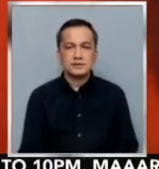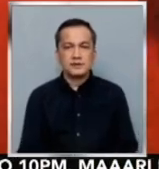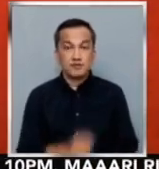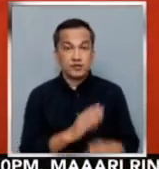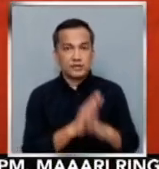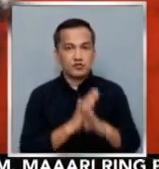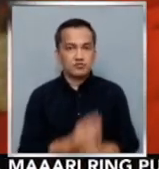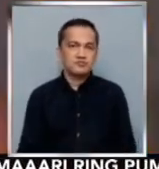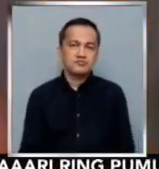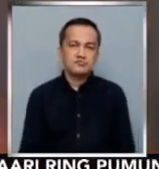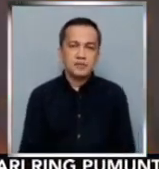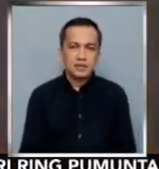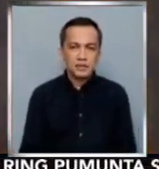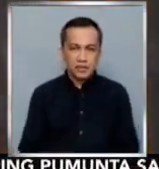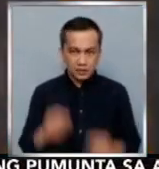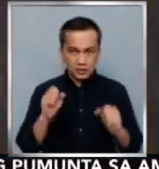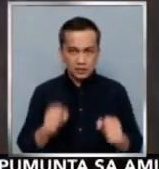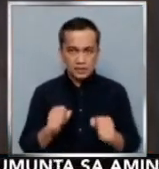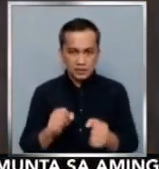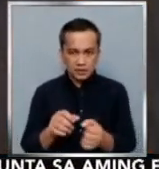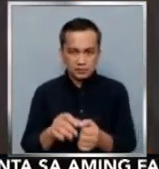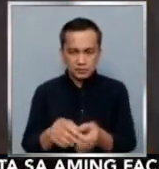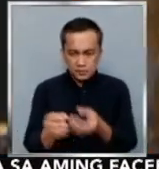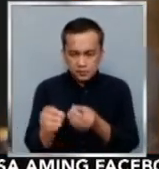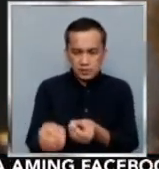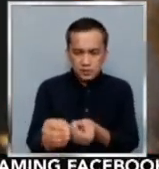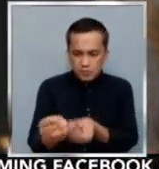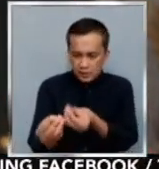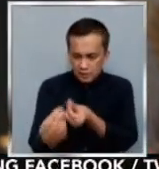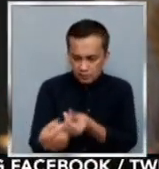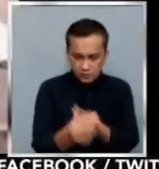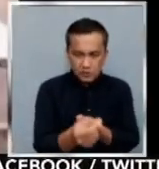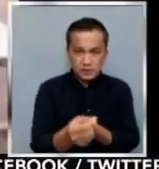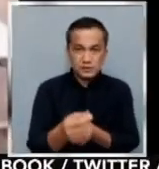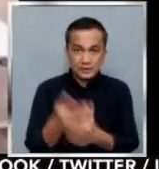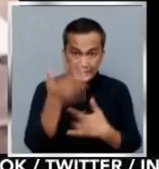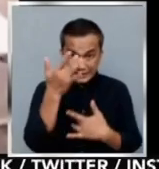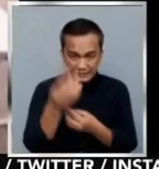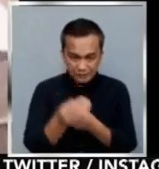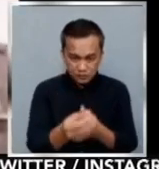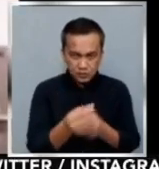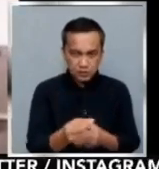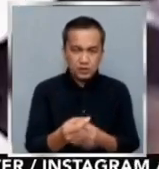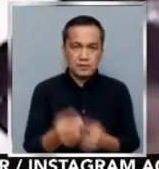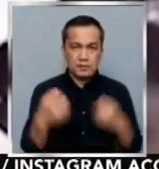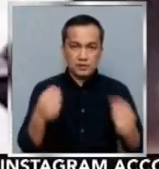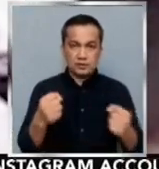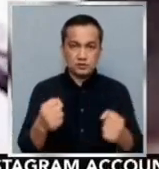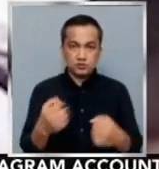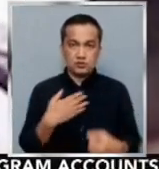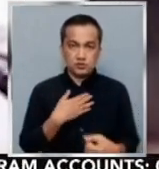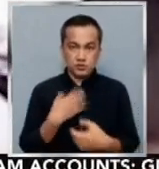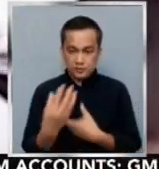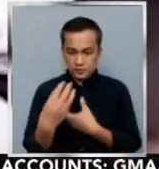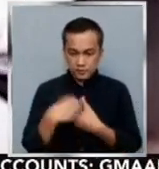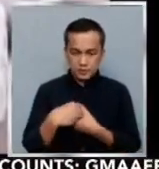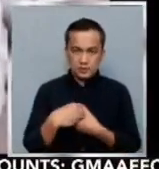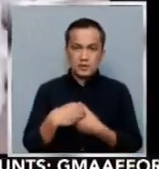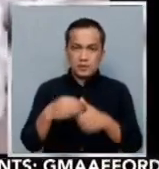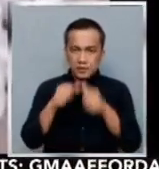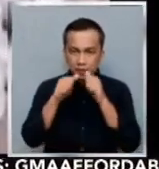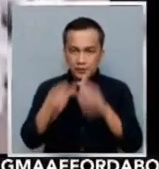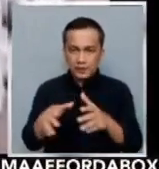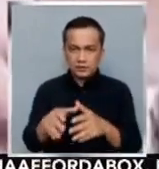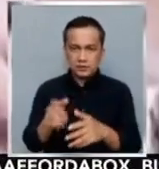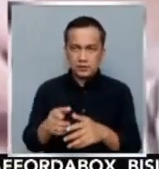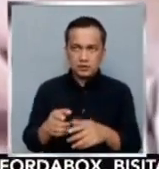Pero ang kakayahang manggamot, mas lumalakas daw kung ang mga nais sa kanilang umanib, magpapabasbas pamamagitan ng pagpapataga ng